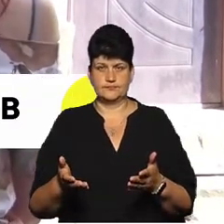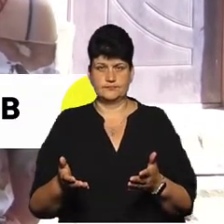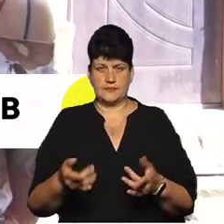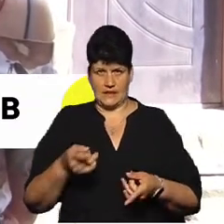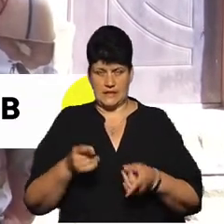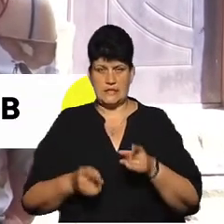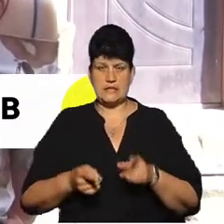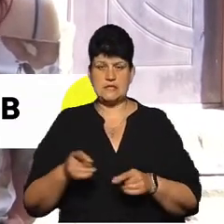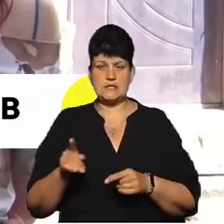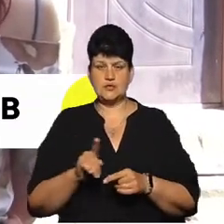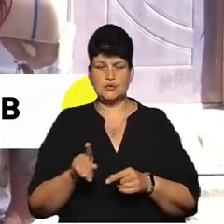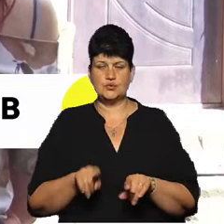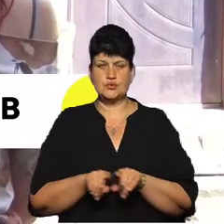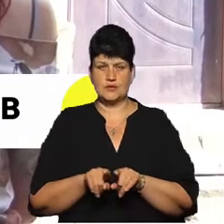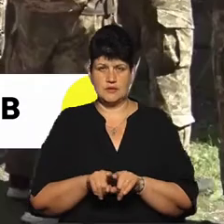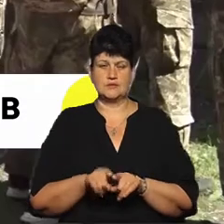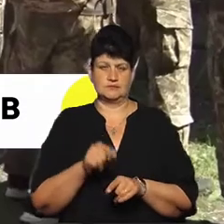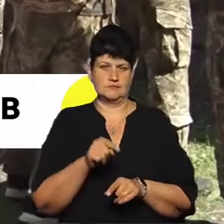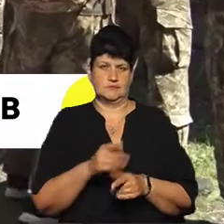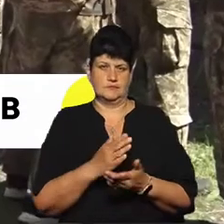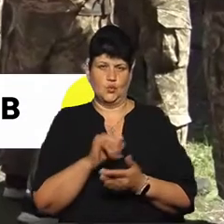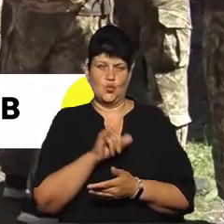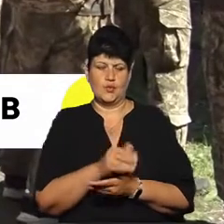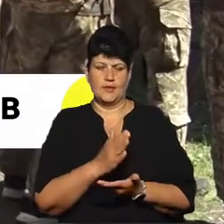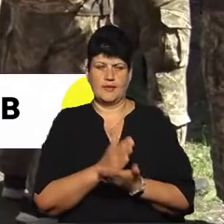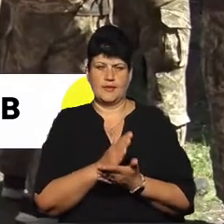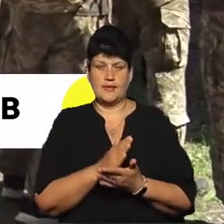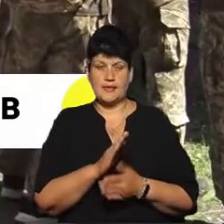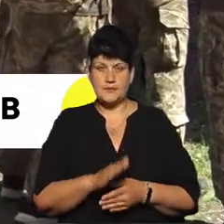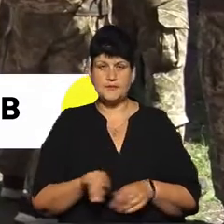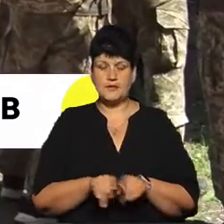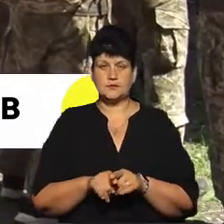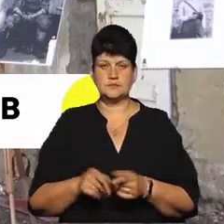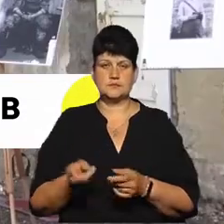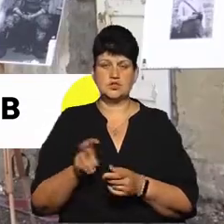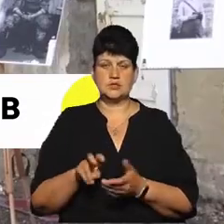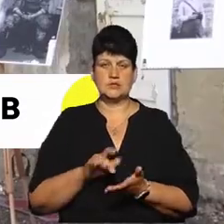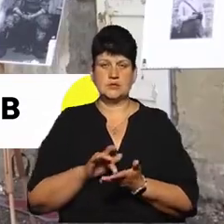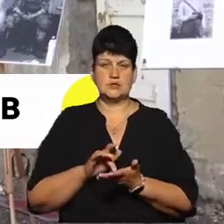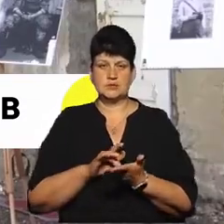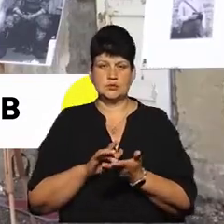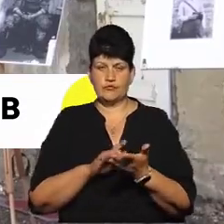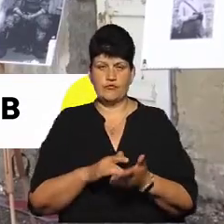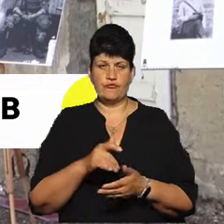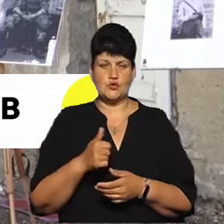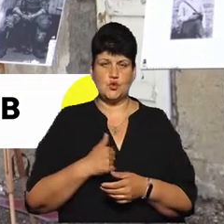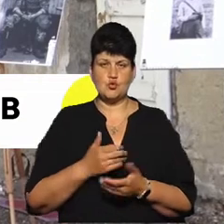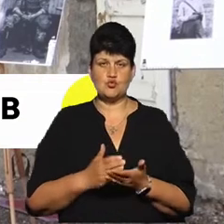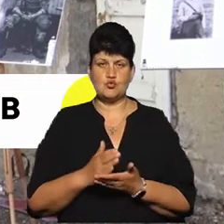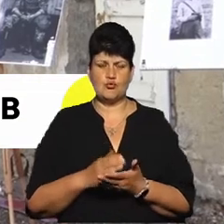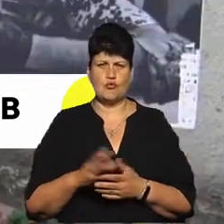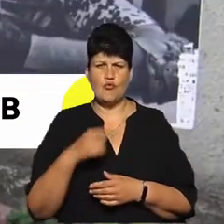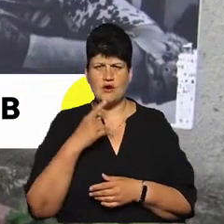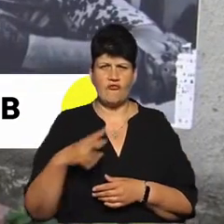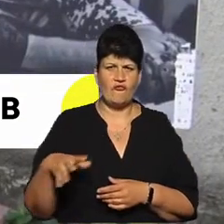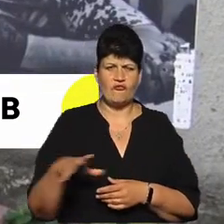дійсно щось схоже в них все-таки є. Долучилися до екскурсії також військовослужбовці. Один із них – Олександр. Чоловік каже, майже всі